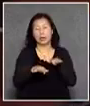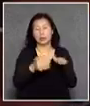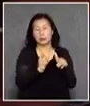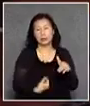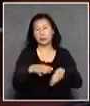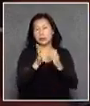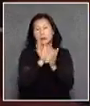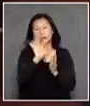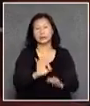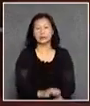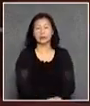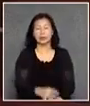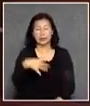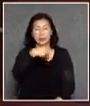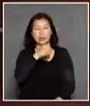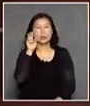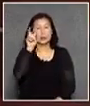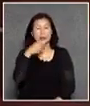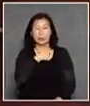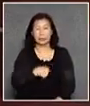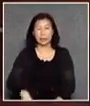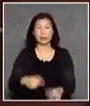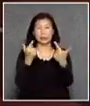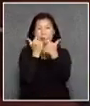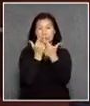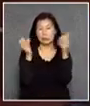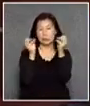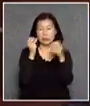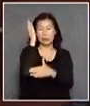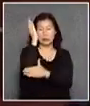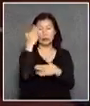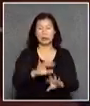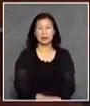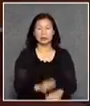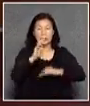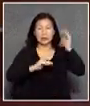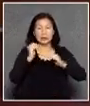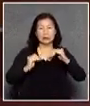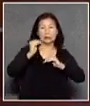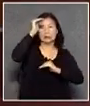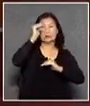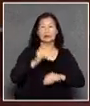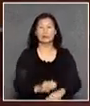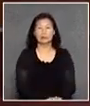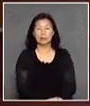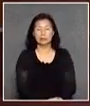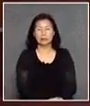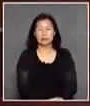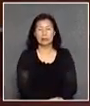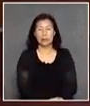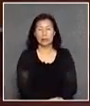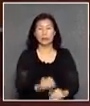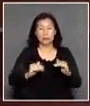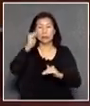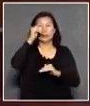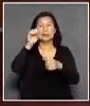席，其實我睇翻咧啲議員嘅辯論咧，嗰啲水平咁高咧，當然呢個高